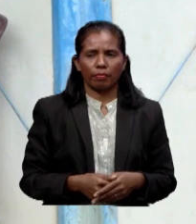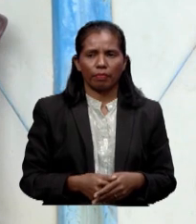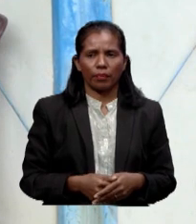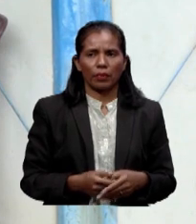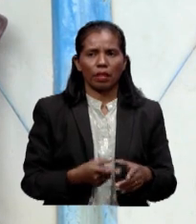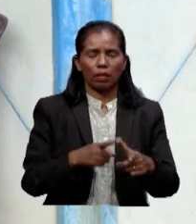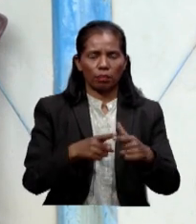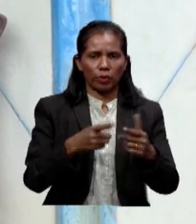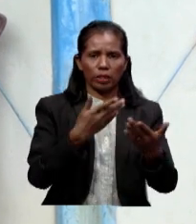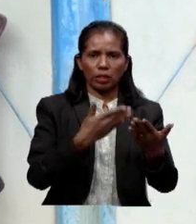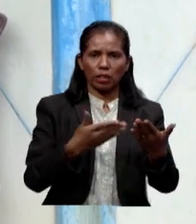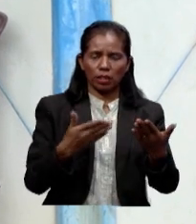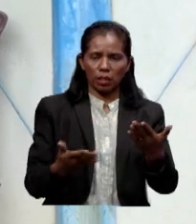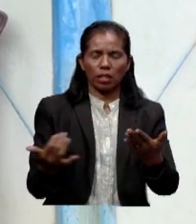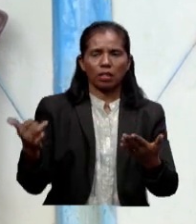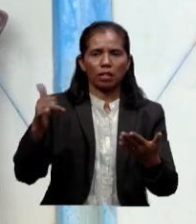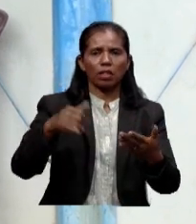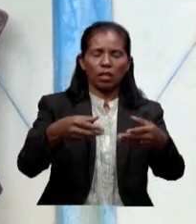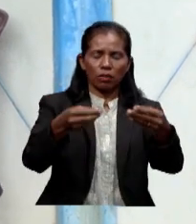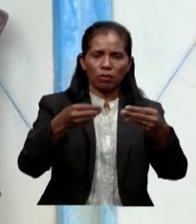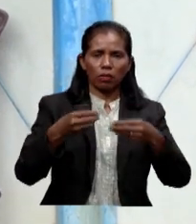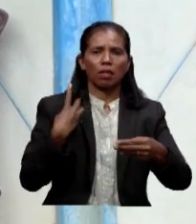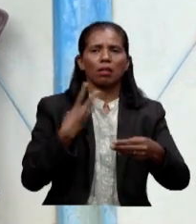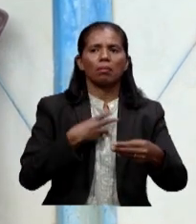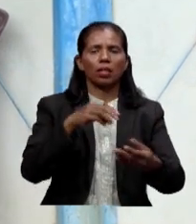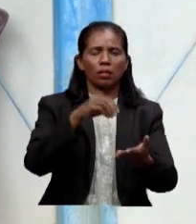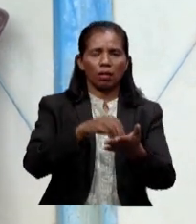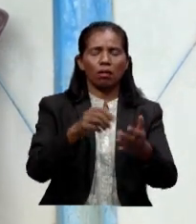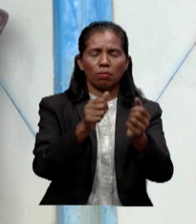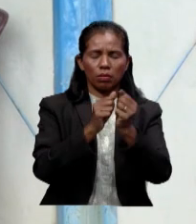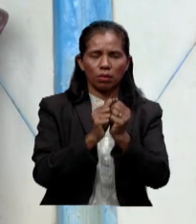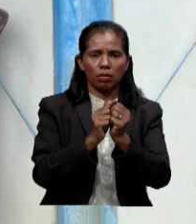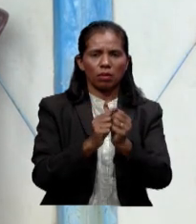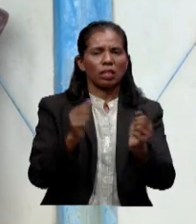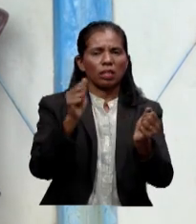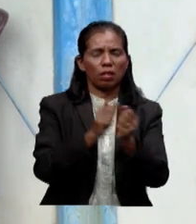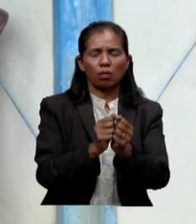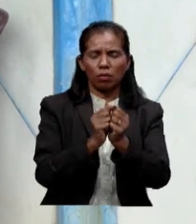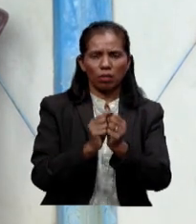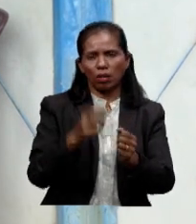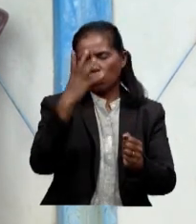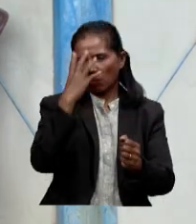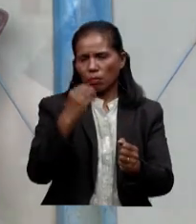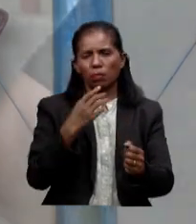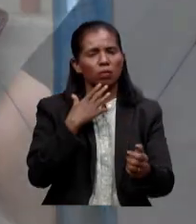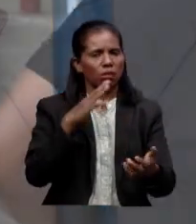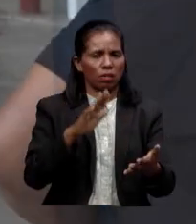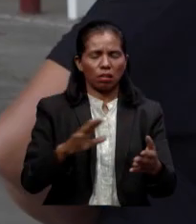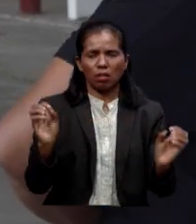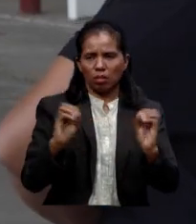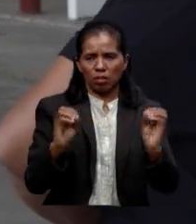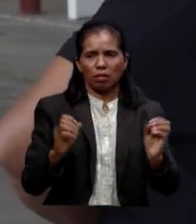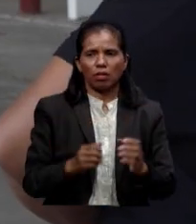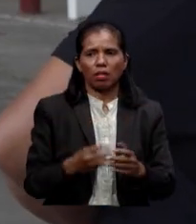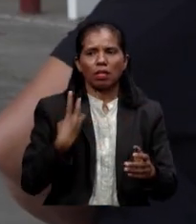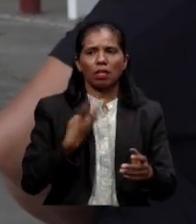depois sasan sih ram besi form ini kami tahu bang sasena malu itu ya laran evane waktu toba mus larun dia durante